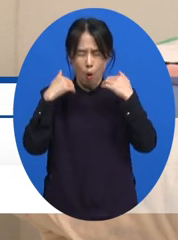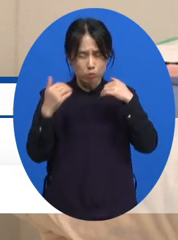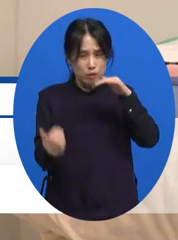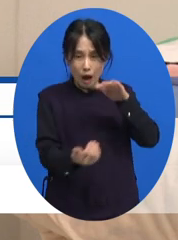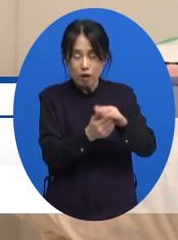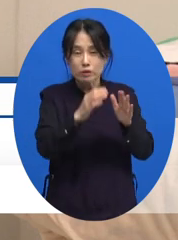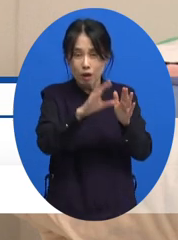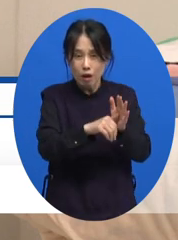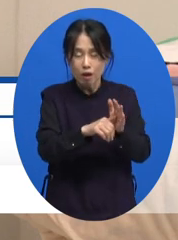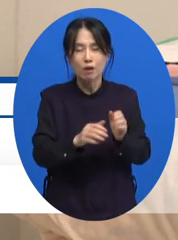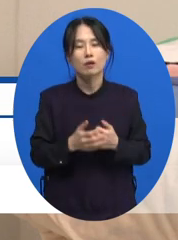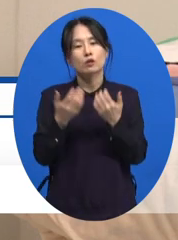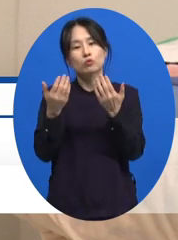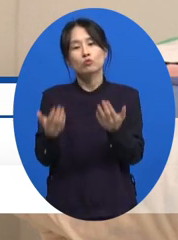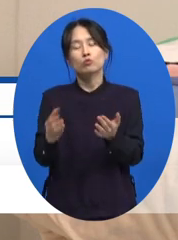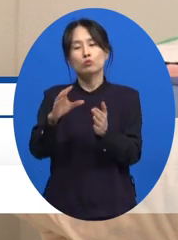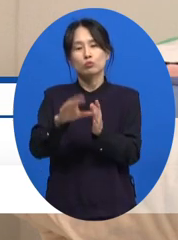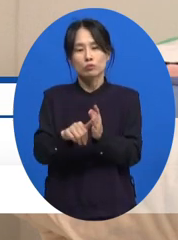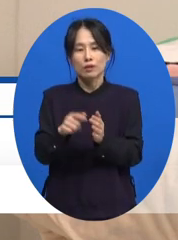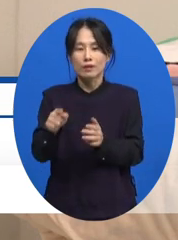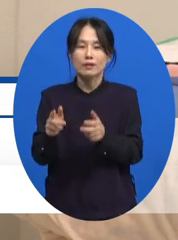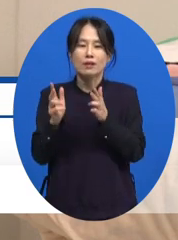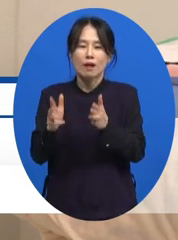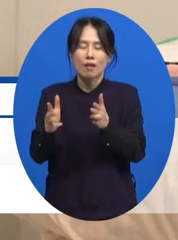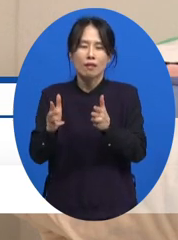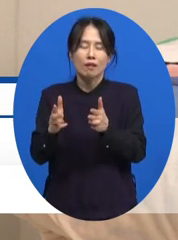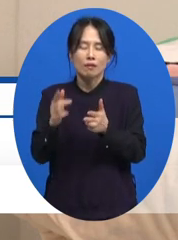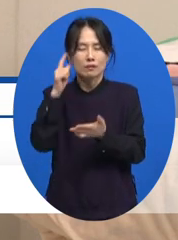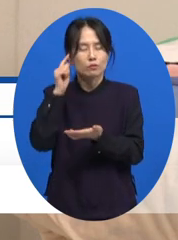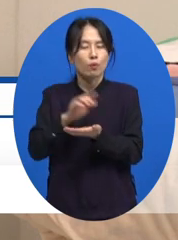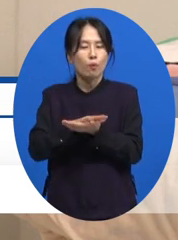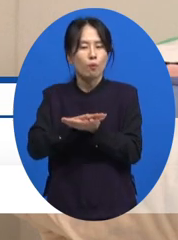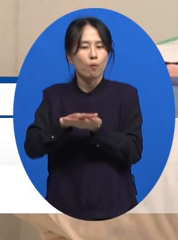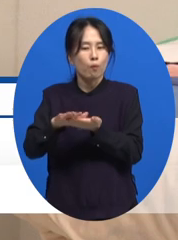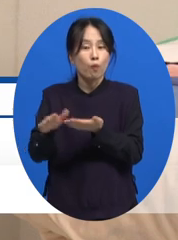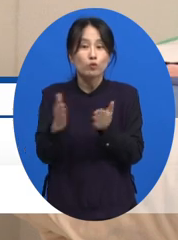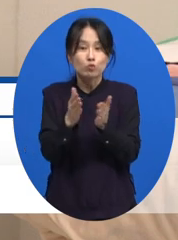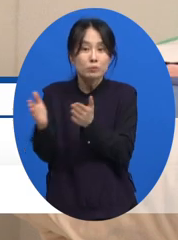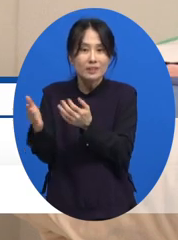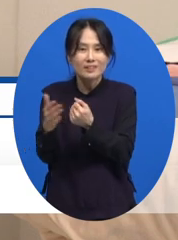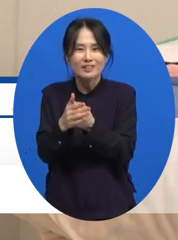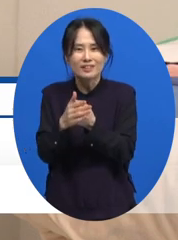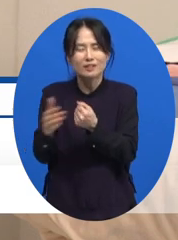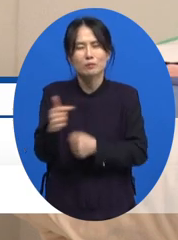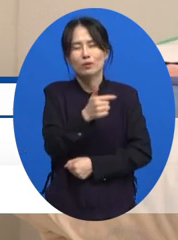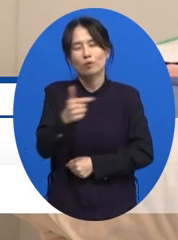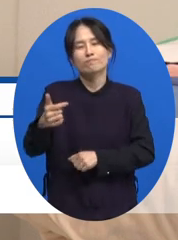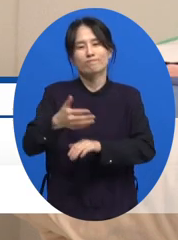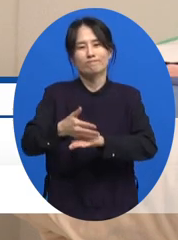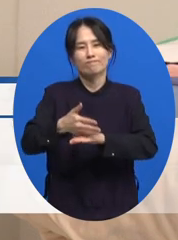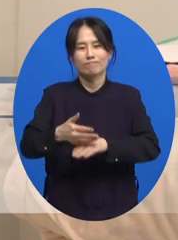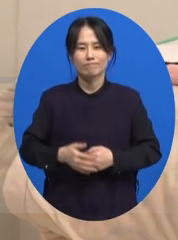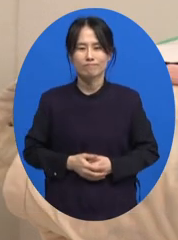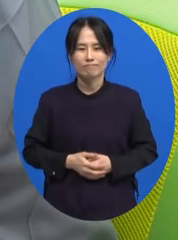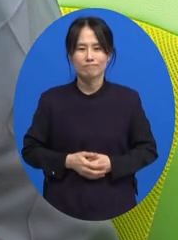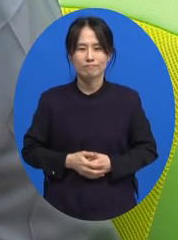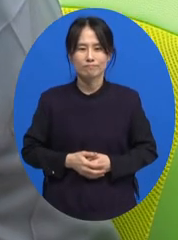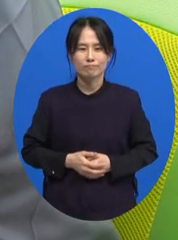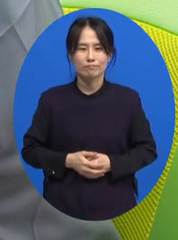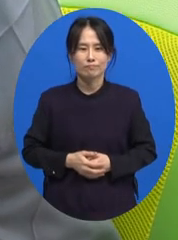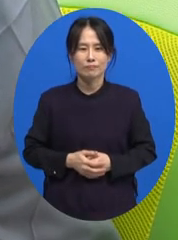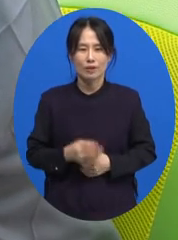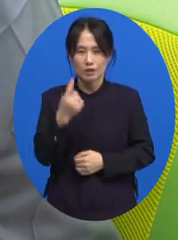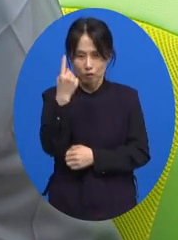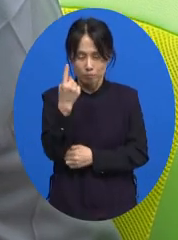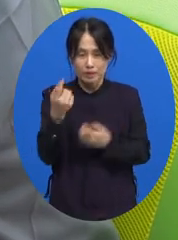더웠는데 실적에이 에어컨을 또 에어컨까지 설치해 주셔서 너무 감사해요